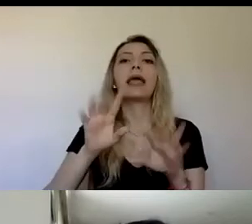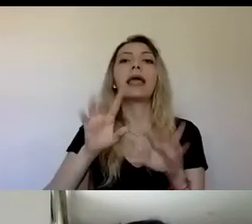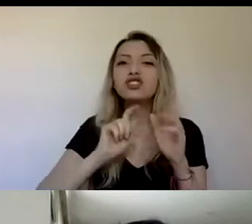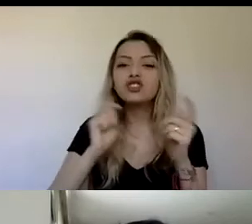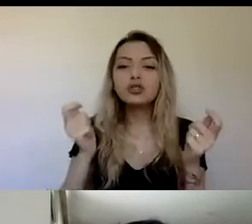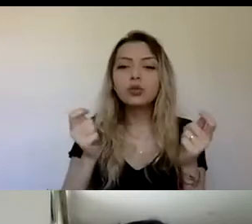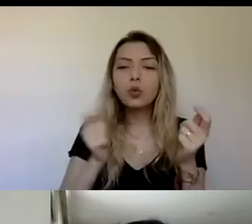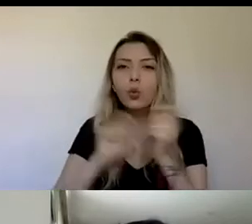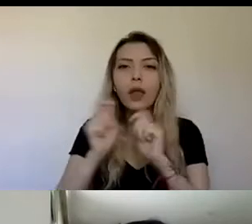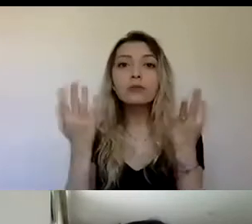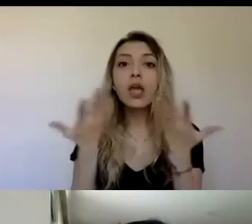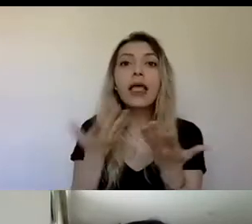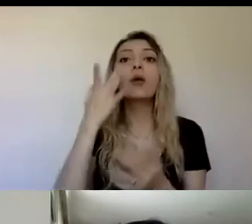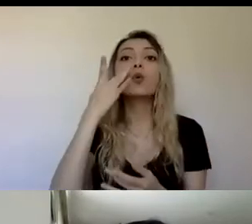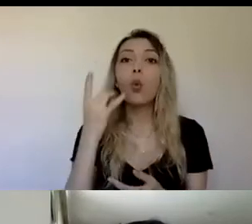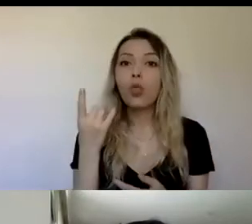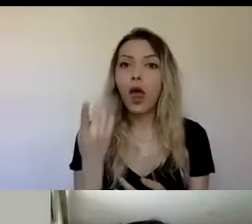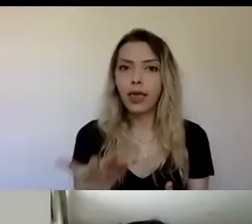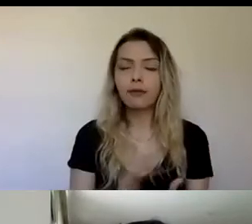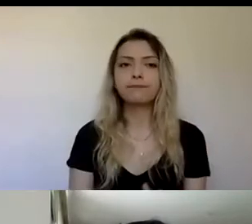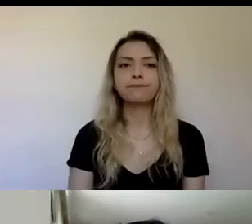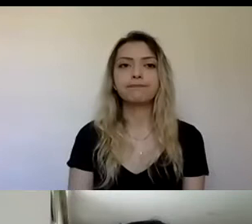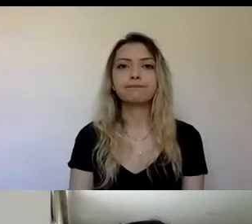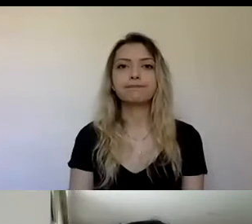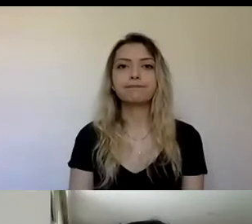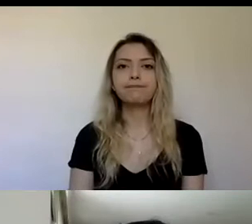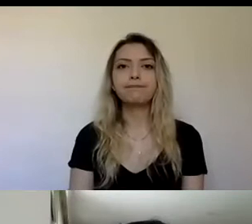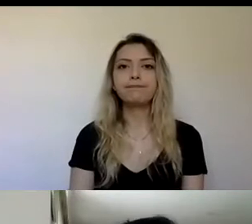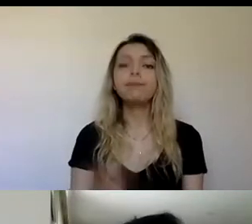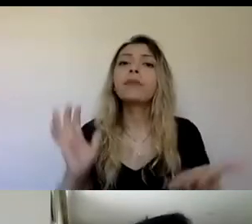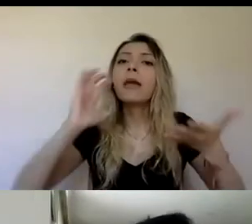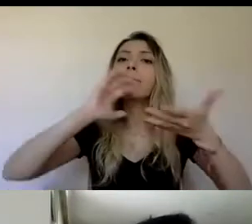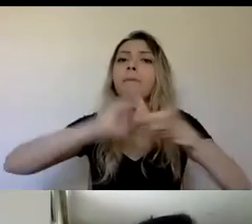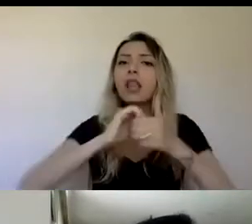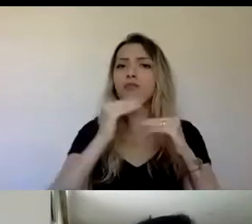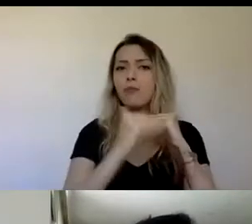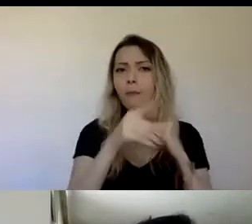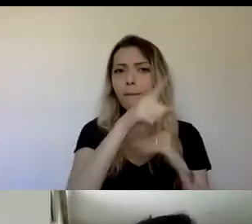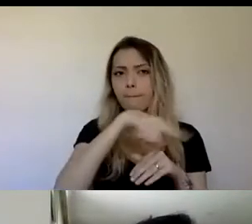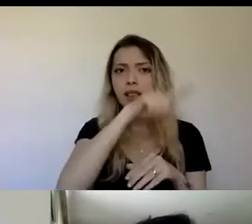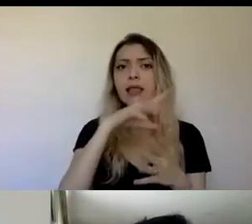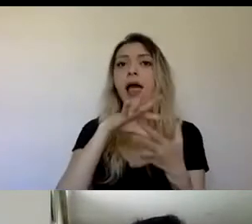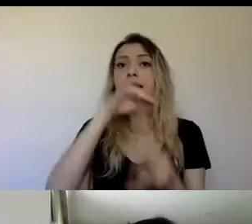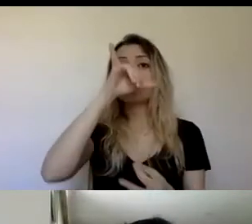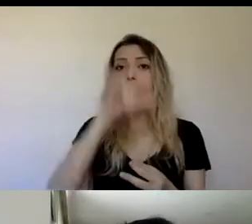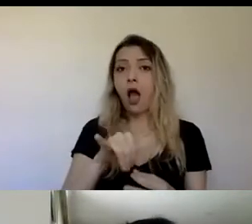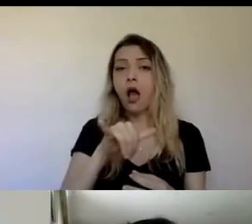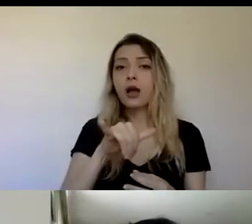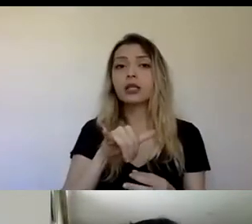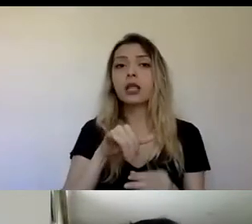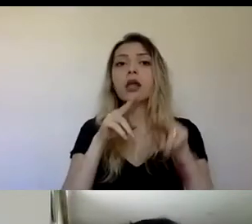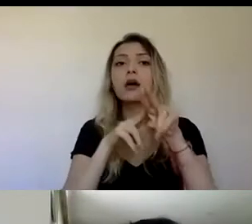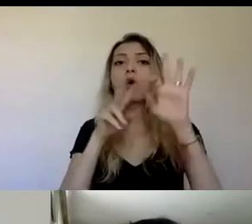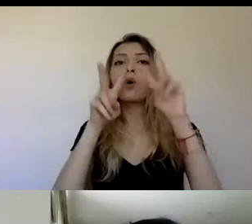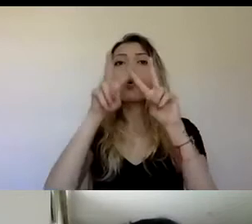Birleşmiş Milletler İnsan Hakları Komite İnsan Hakları komiserliği bir süre